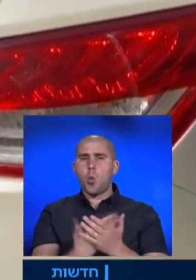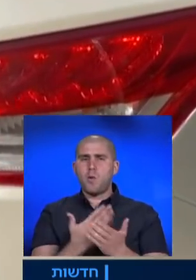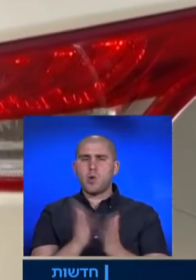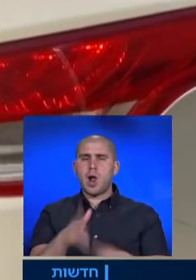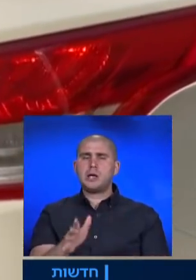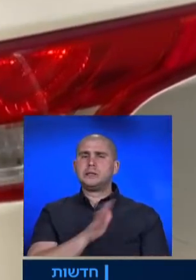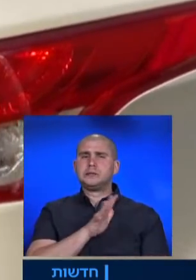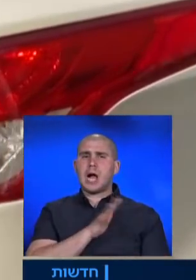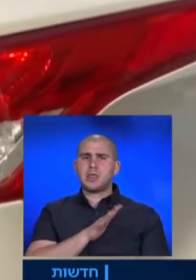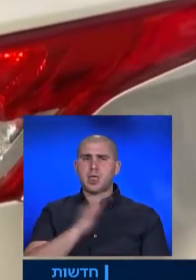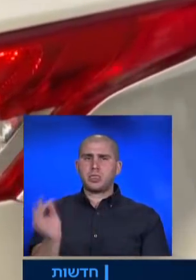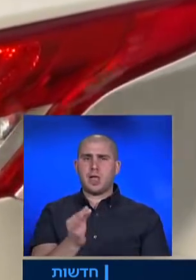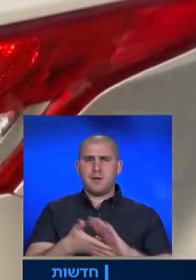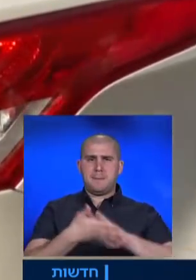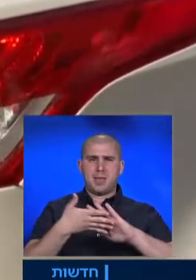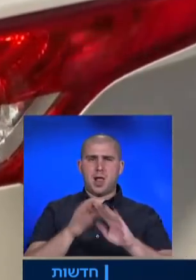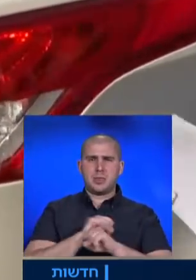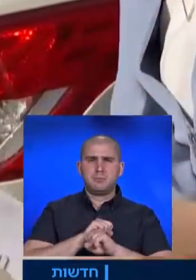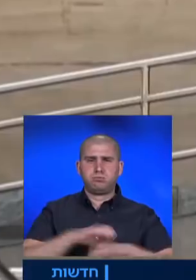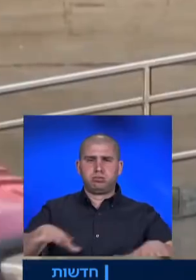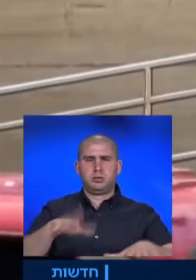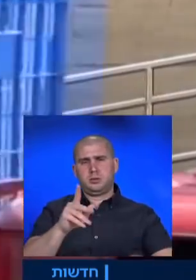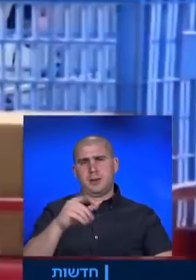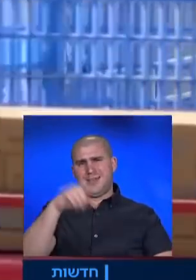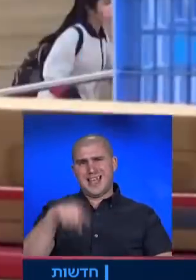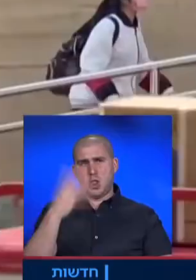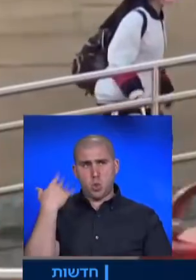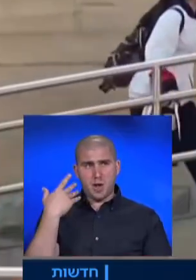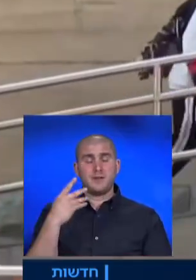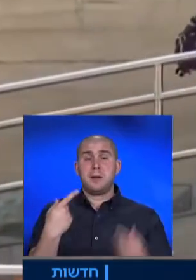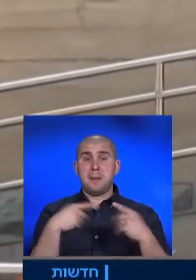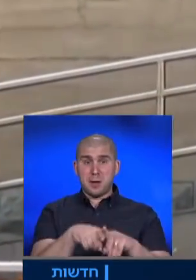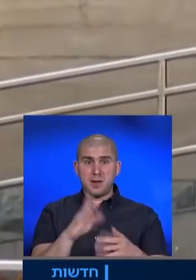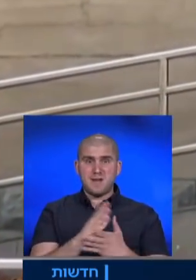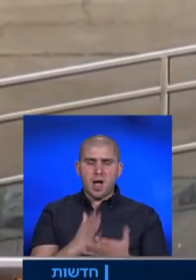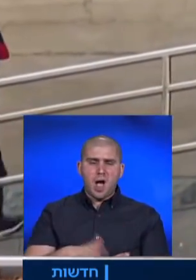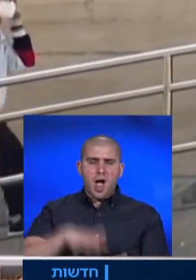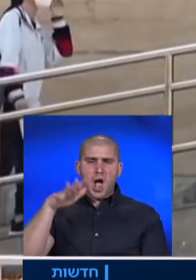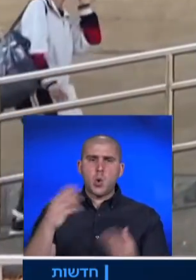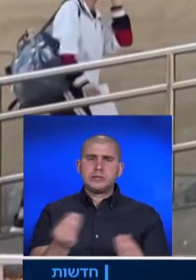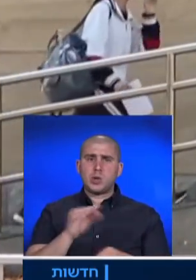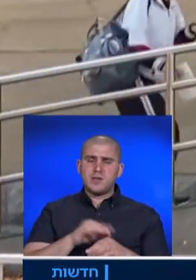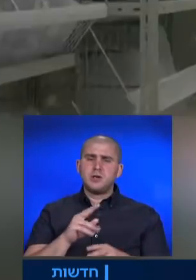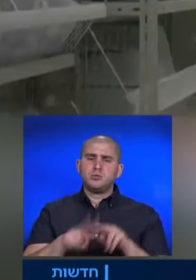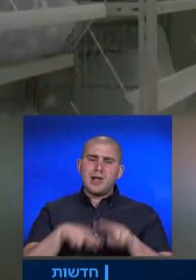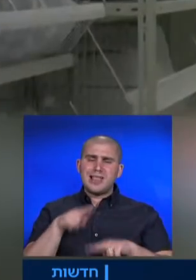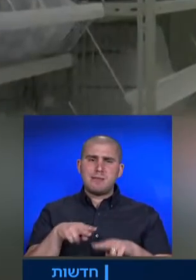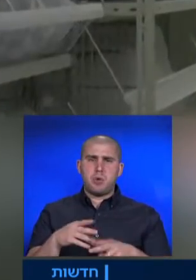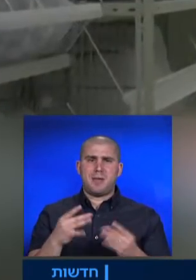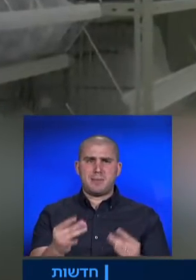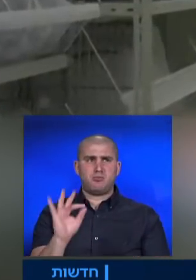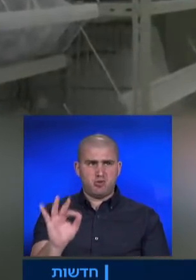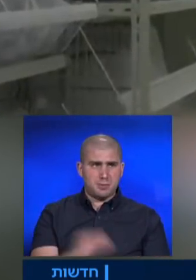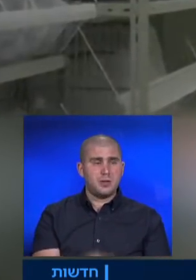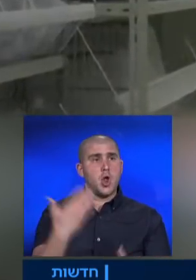בימים הראשונים של ההתפרצות בחודש ינואר, ובד בבד אגרו ציוד רפואי שישמש אותם לטיפול בנדבקים. Homeland Security